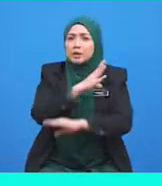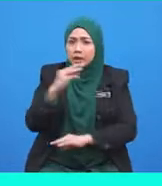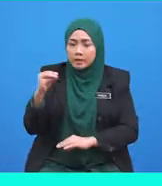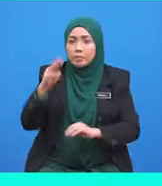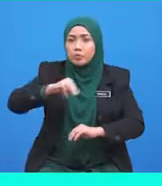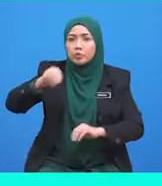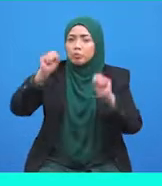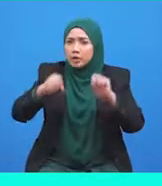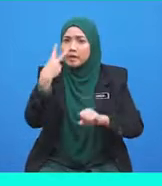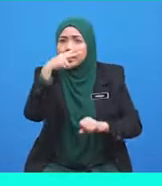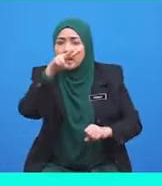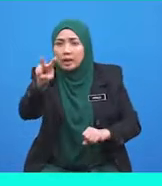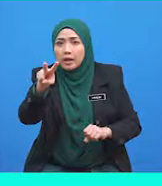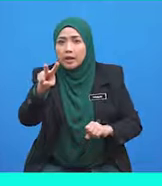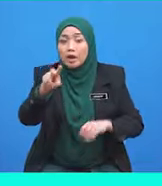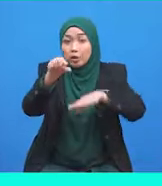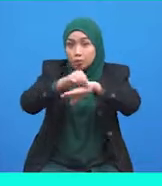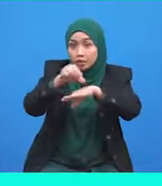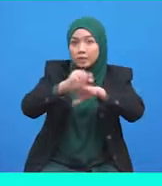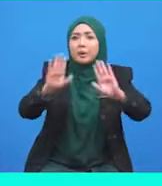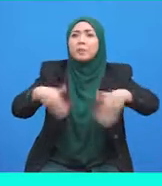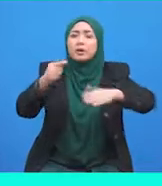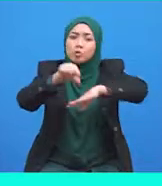mencuba sendiri penggunaan sumpit.